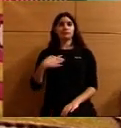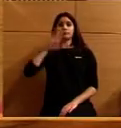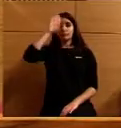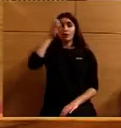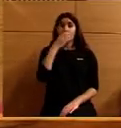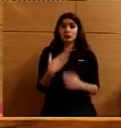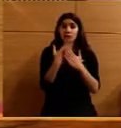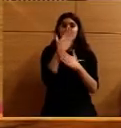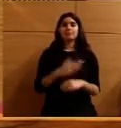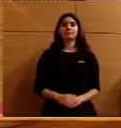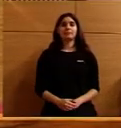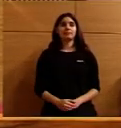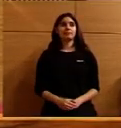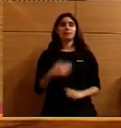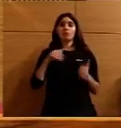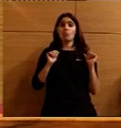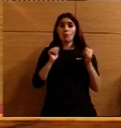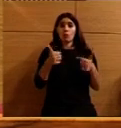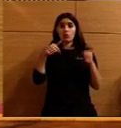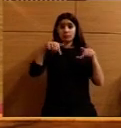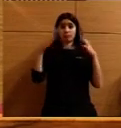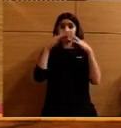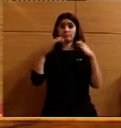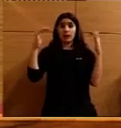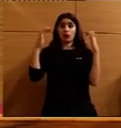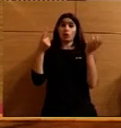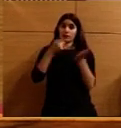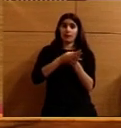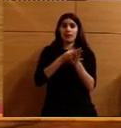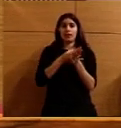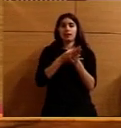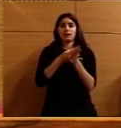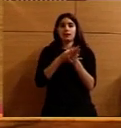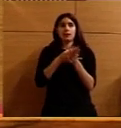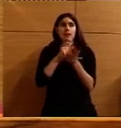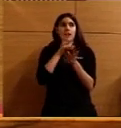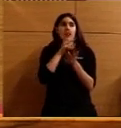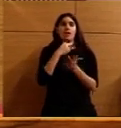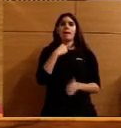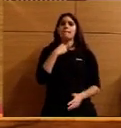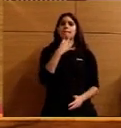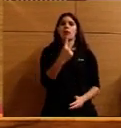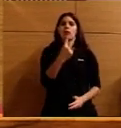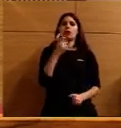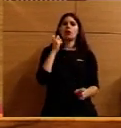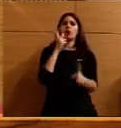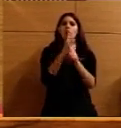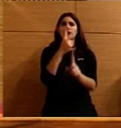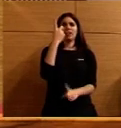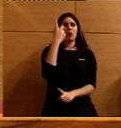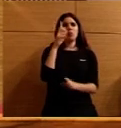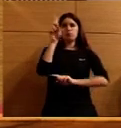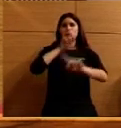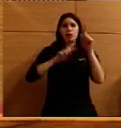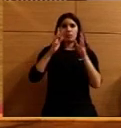Molt bon dia. Iniciem esta sessió plenària de nou alçant la veu de manera constant contra un dels mals